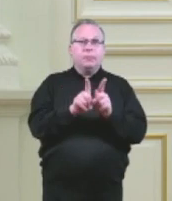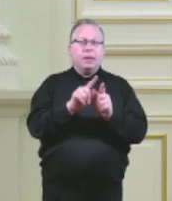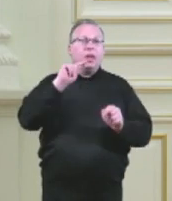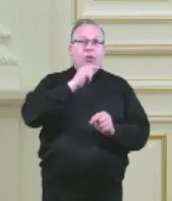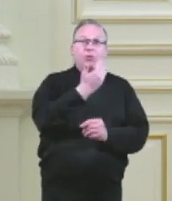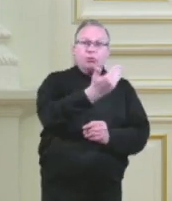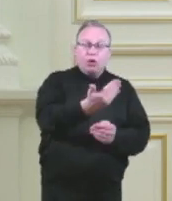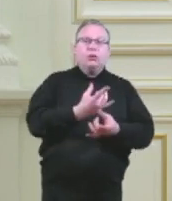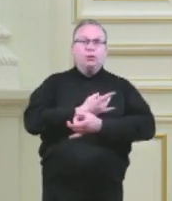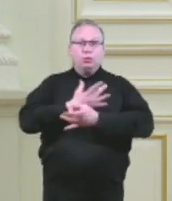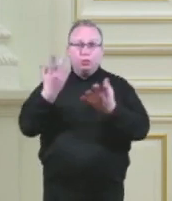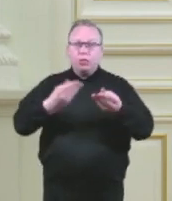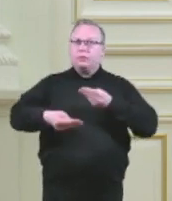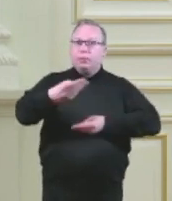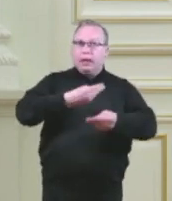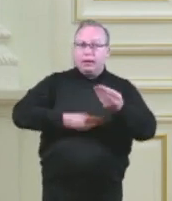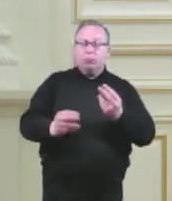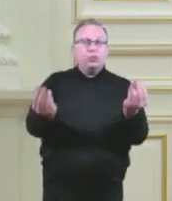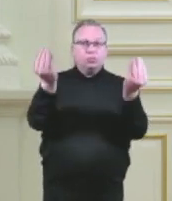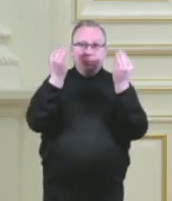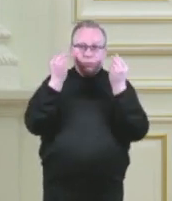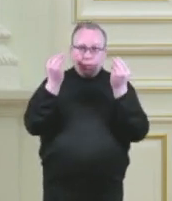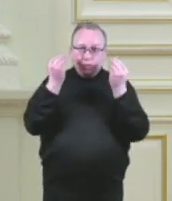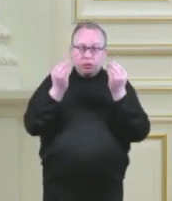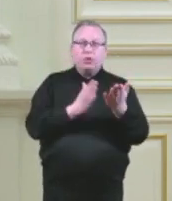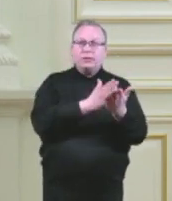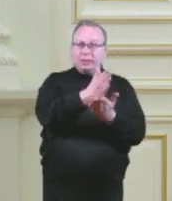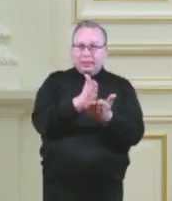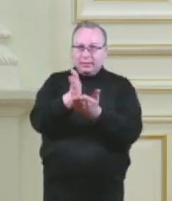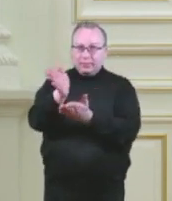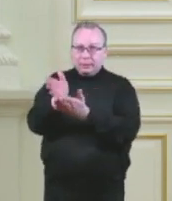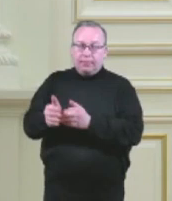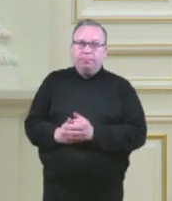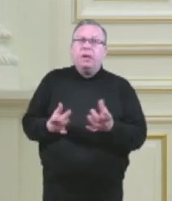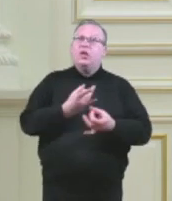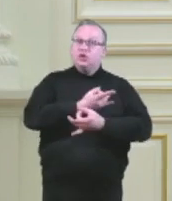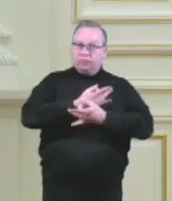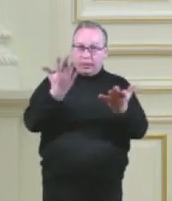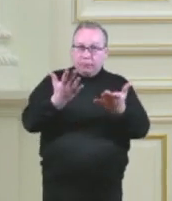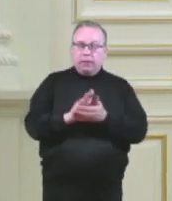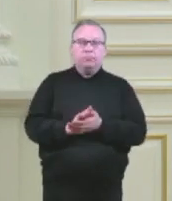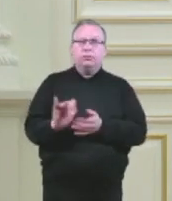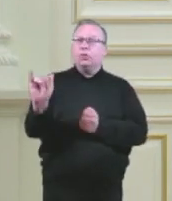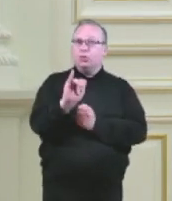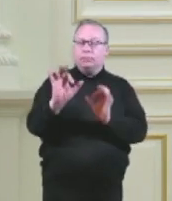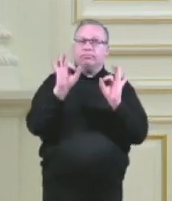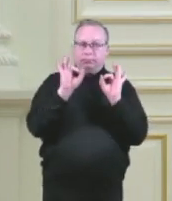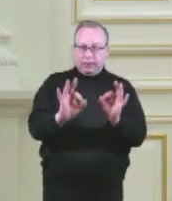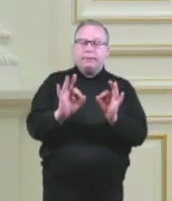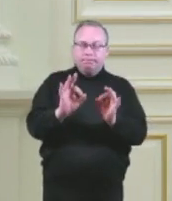tiek kultūros, prekybos, mokslo, sritise, švietime, kuriuos iš tikrųjų